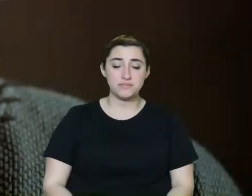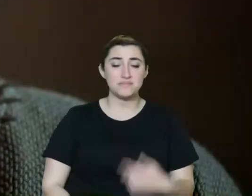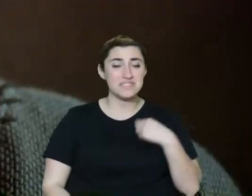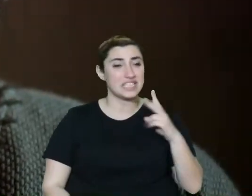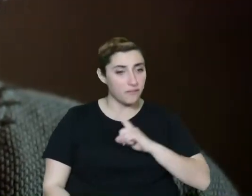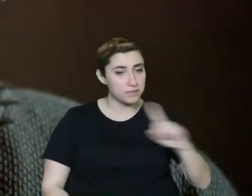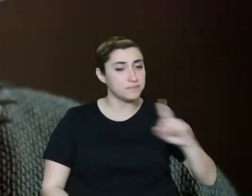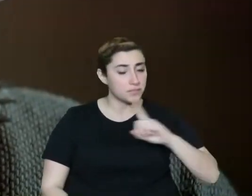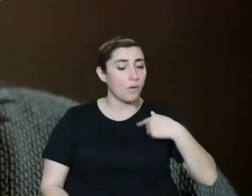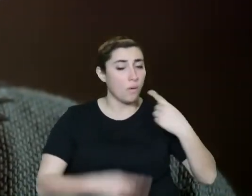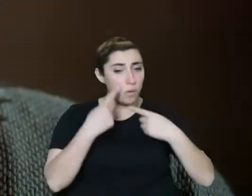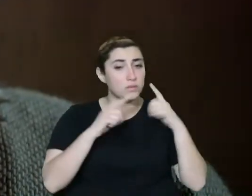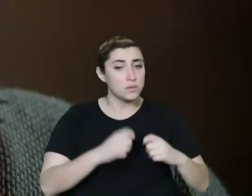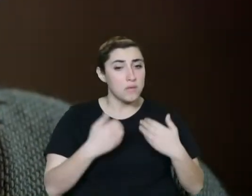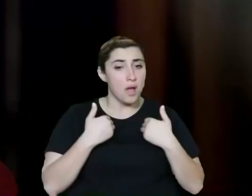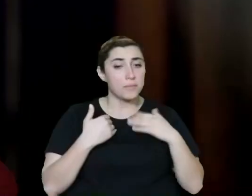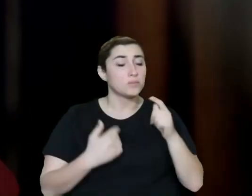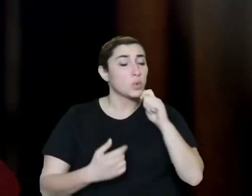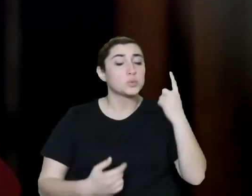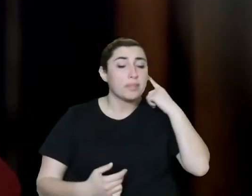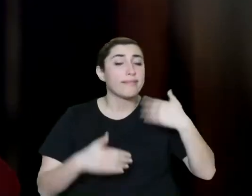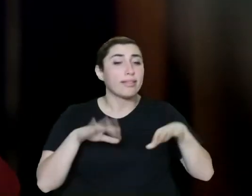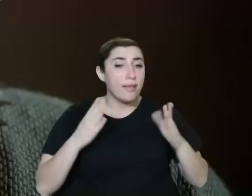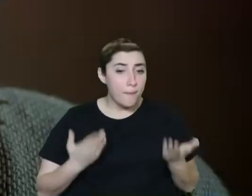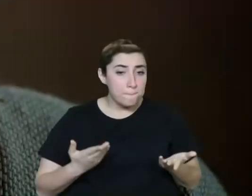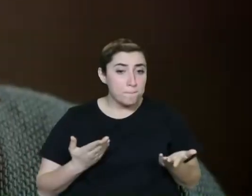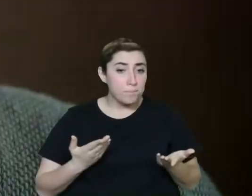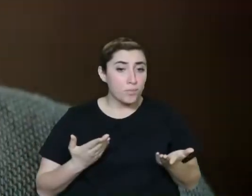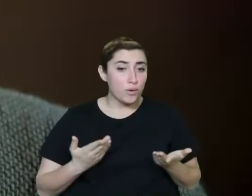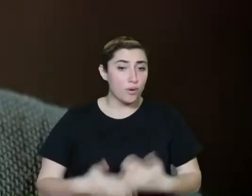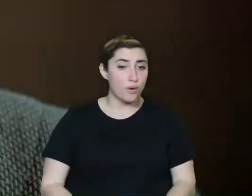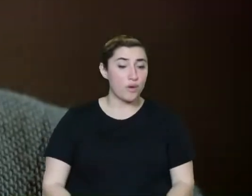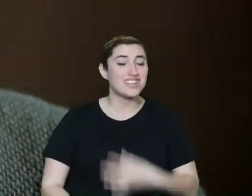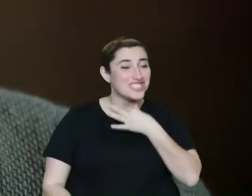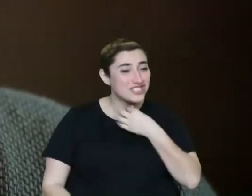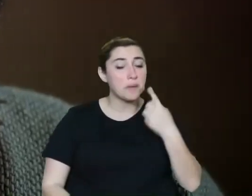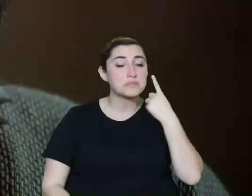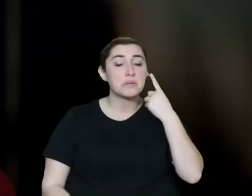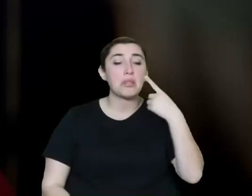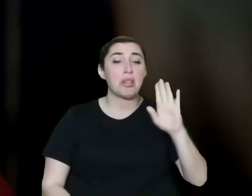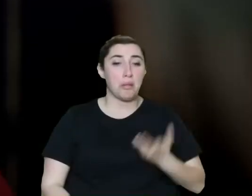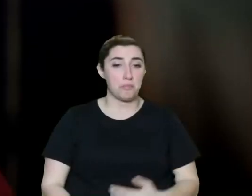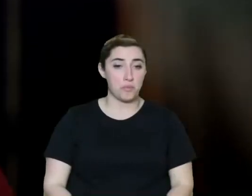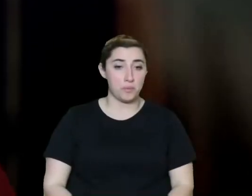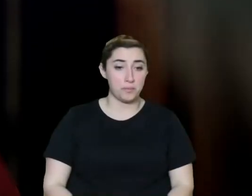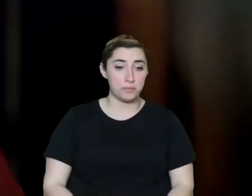ilişkidir konuşurum. Ne sözümüzü dinler, ne ricamızı tanır.